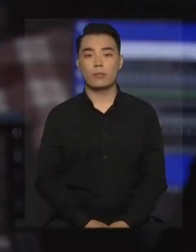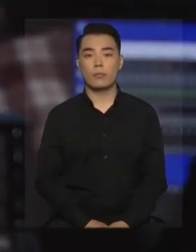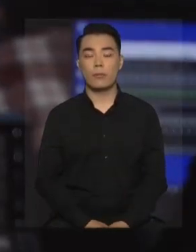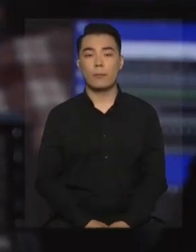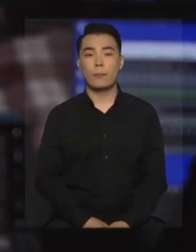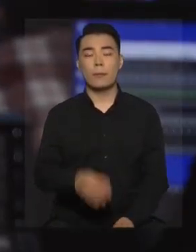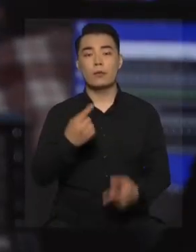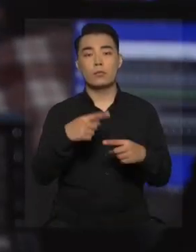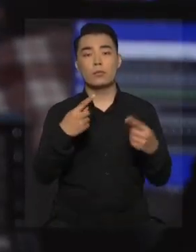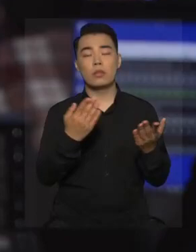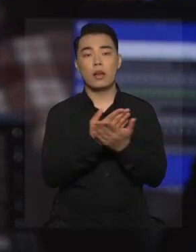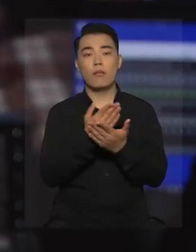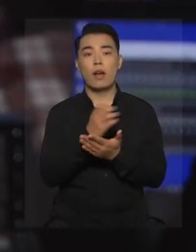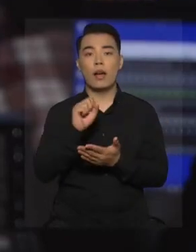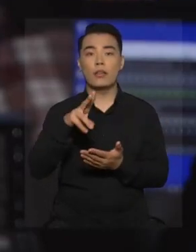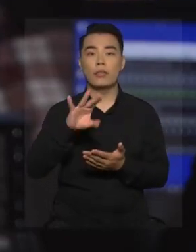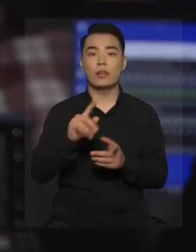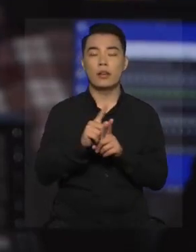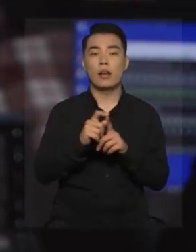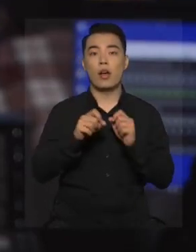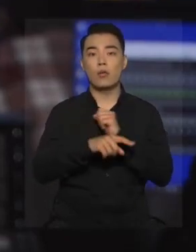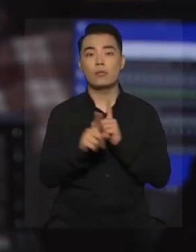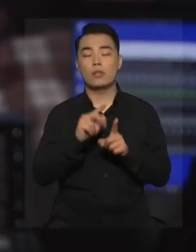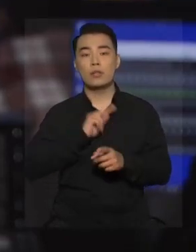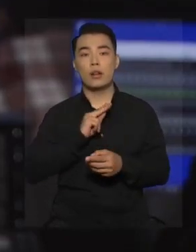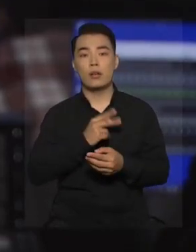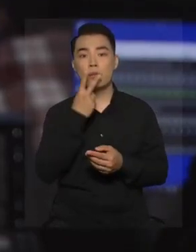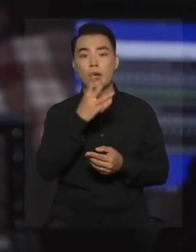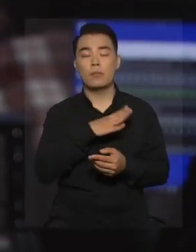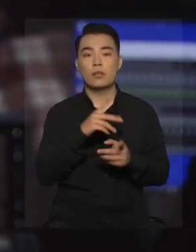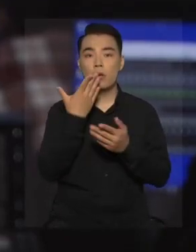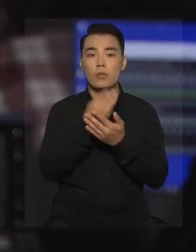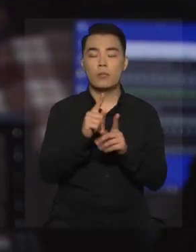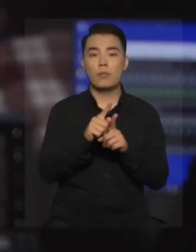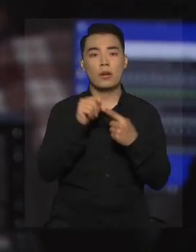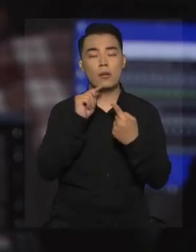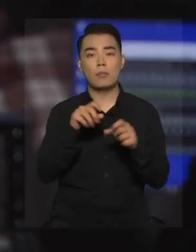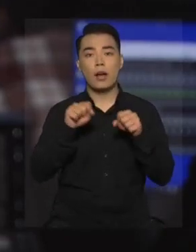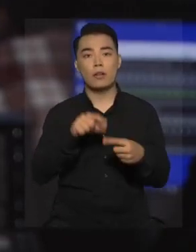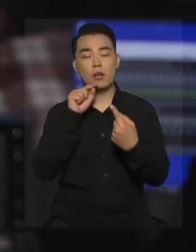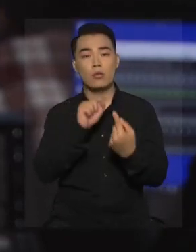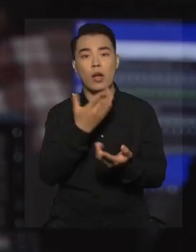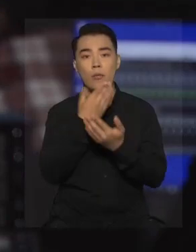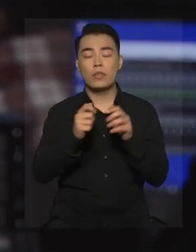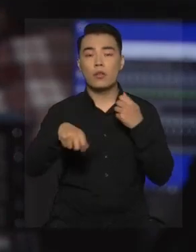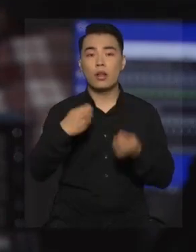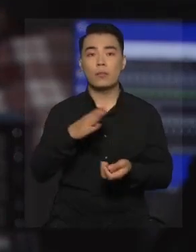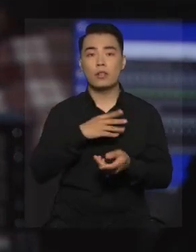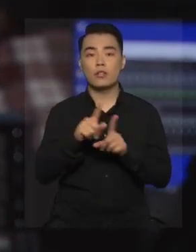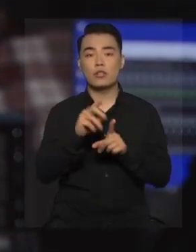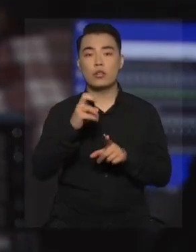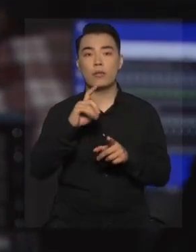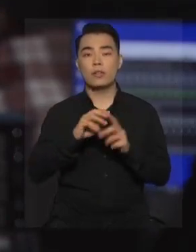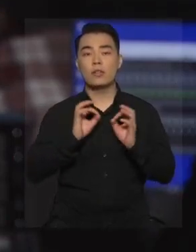К другим новостям. Антикоррупционная служба усмотрела в правонарушение в действиях алматинских чиновников в распределении